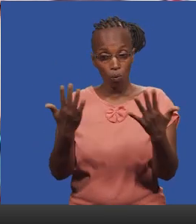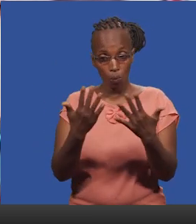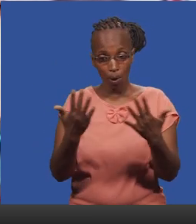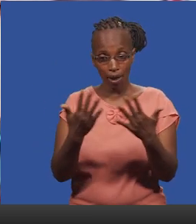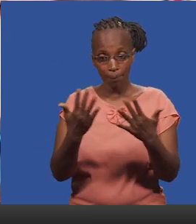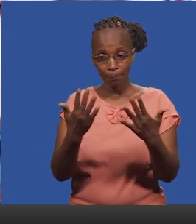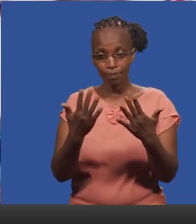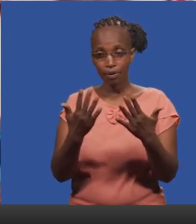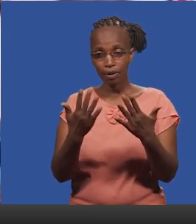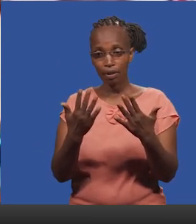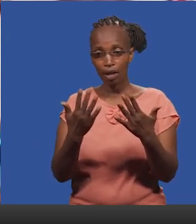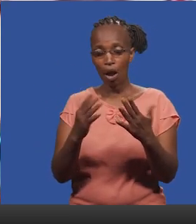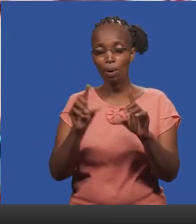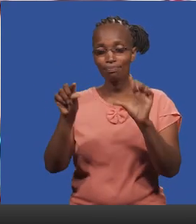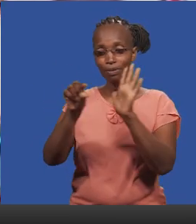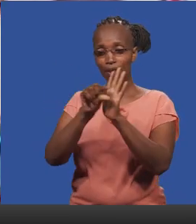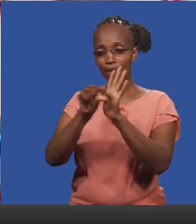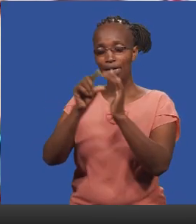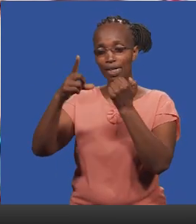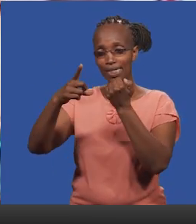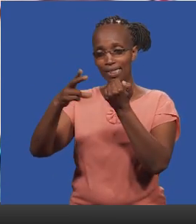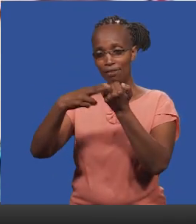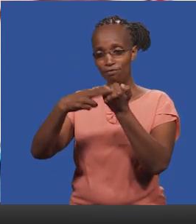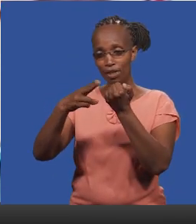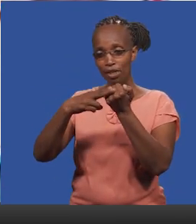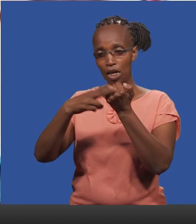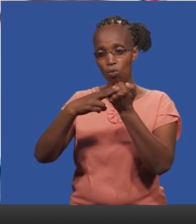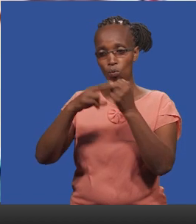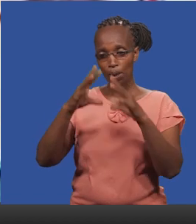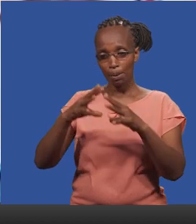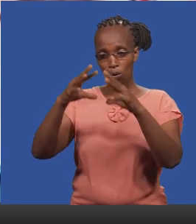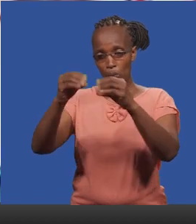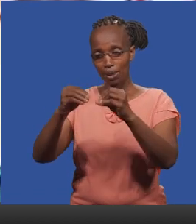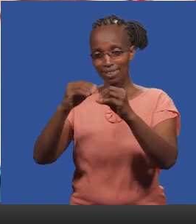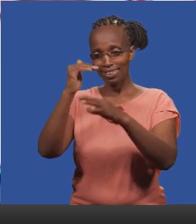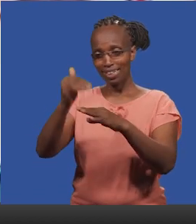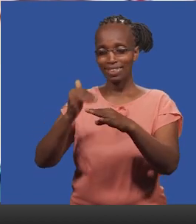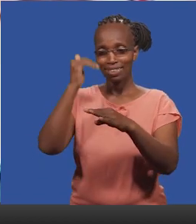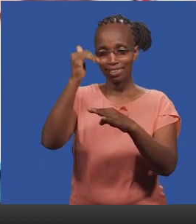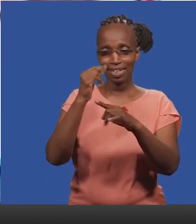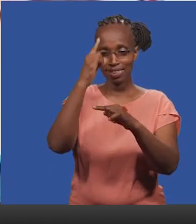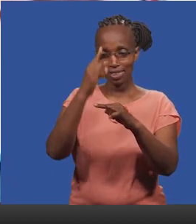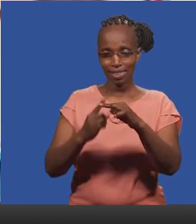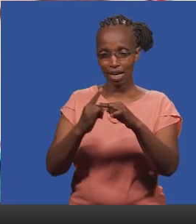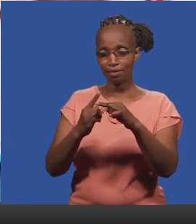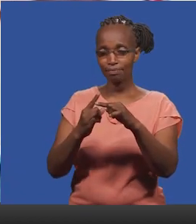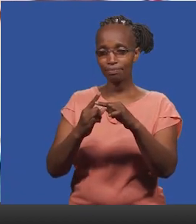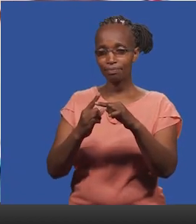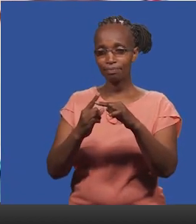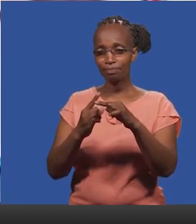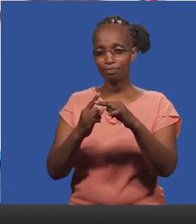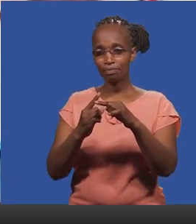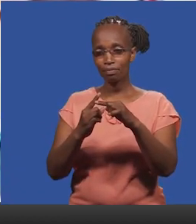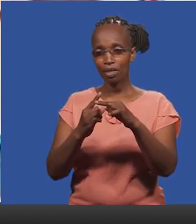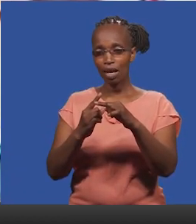where our grade 7 will be domiciled come next year when we are opening the schools on